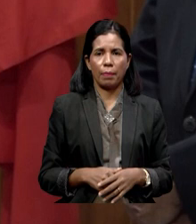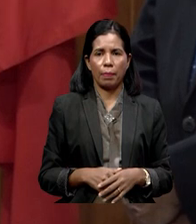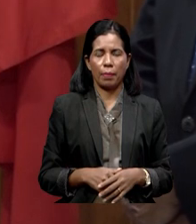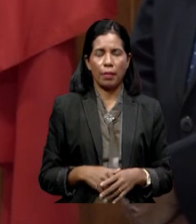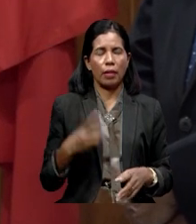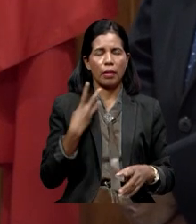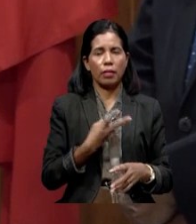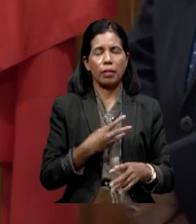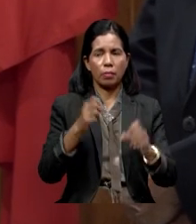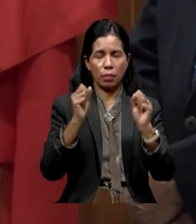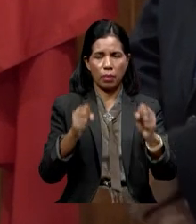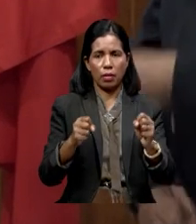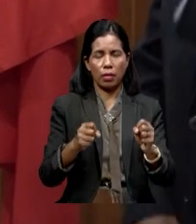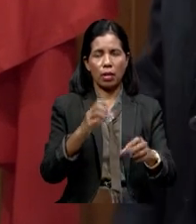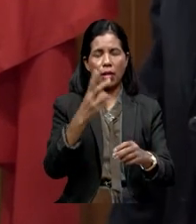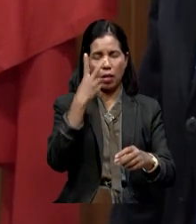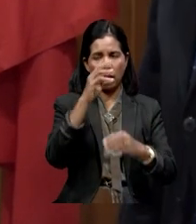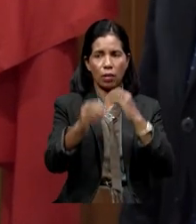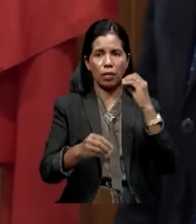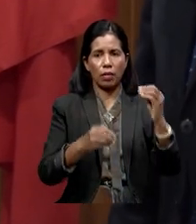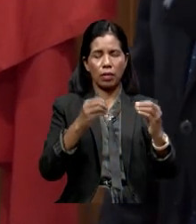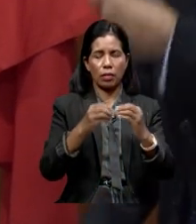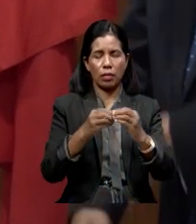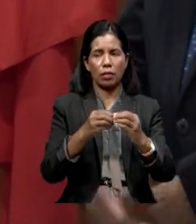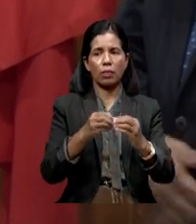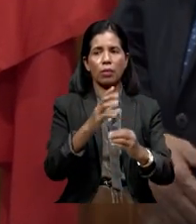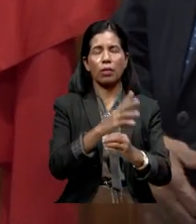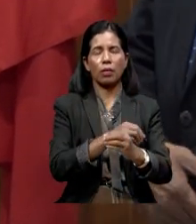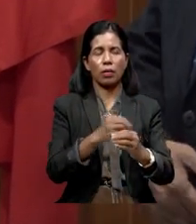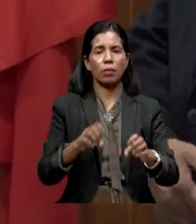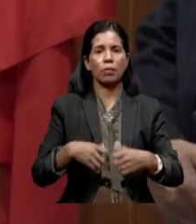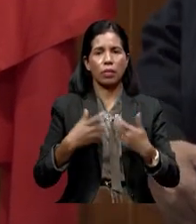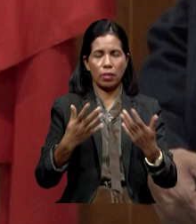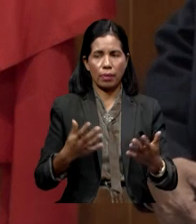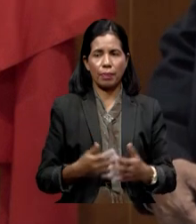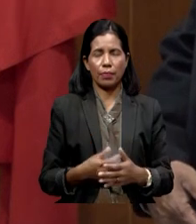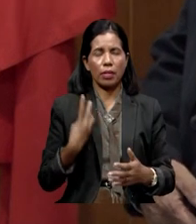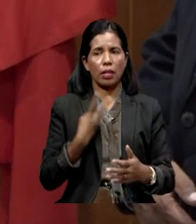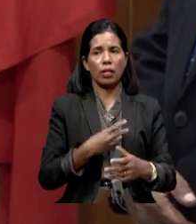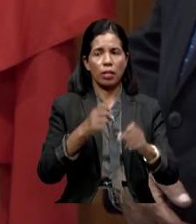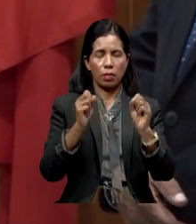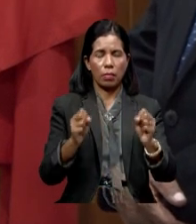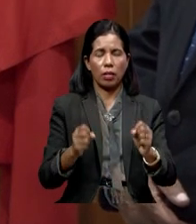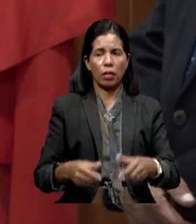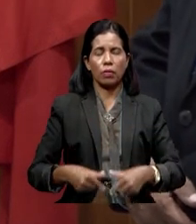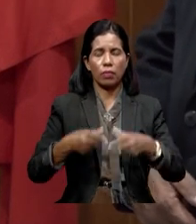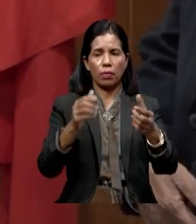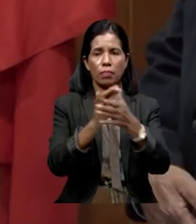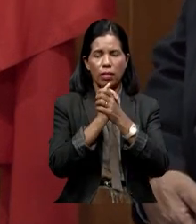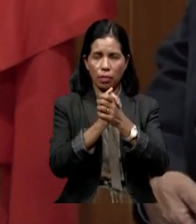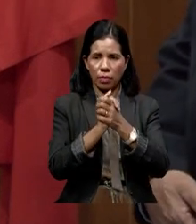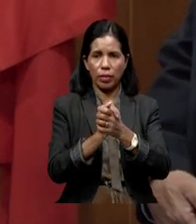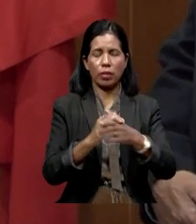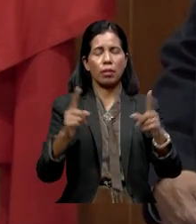juga menyinggung soal trade and investment di mana kita juga mengucapkan selamat